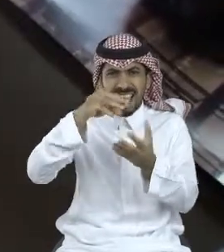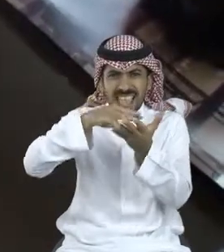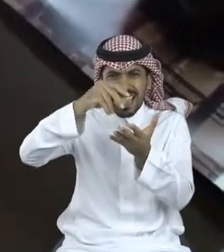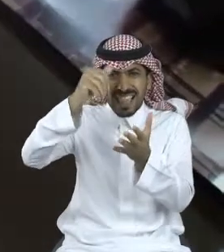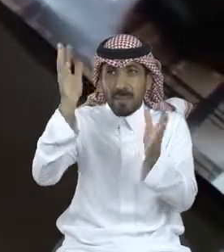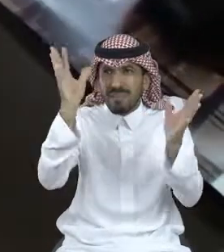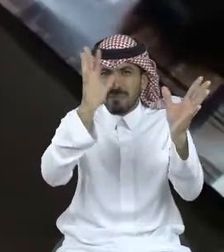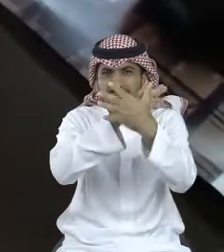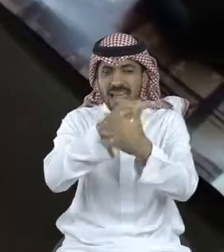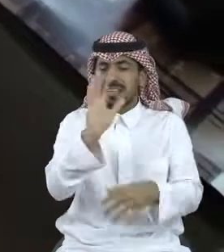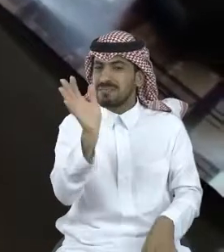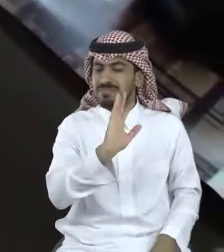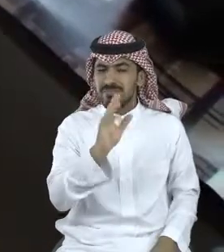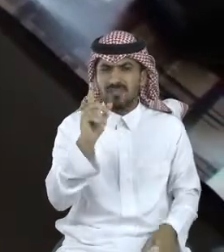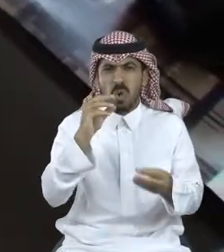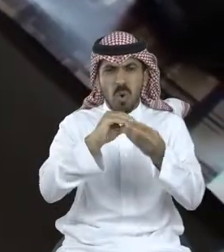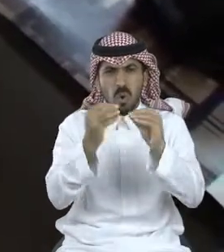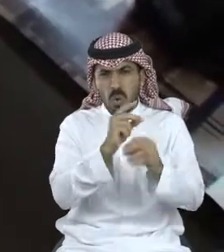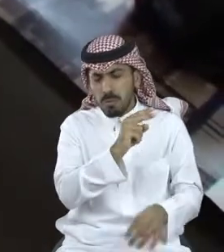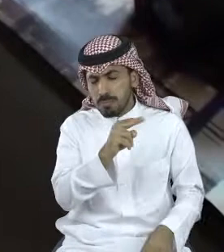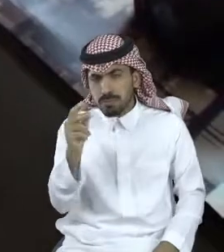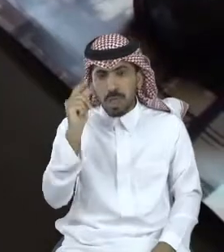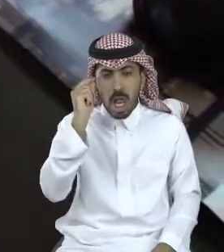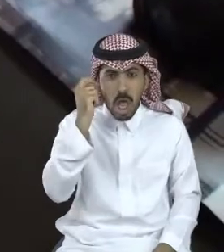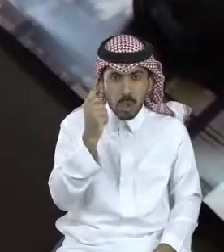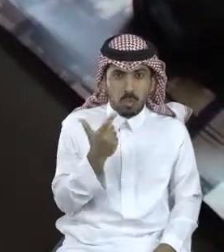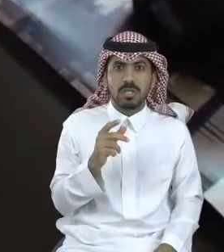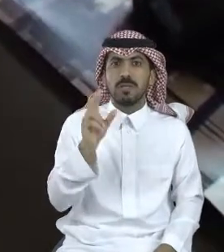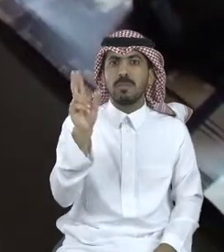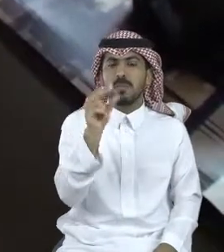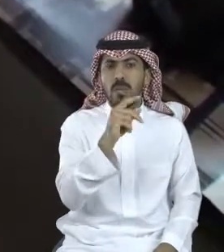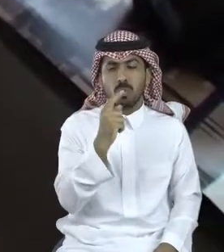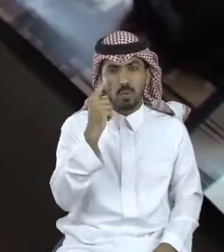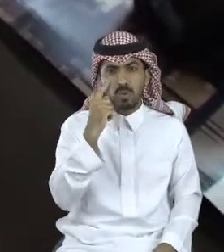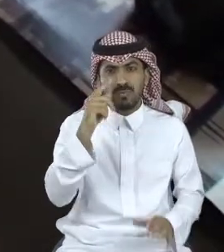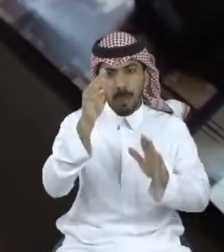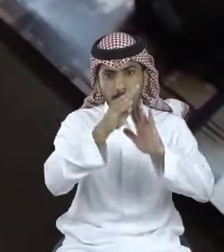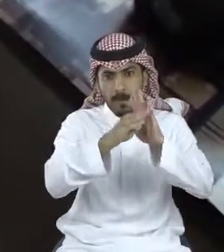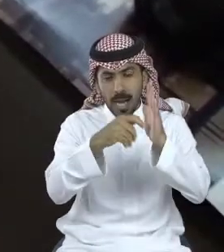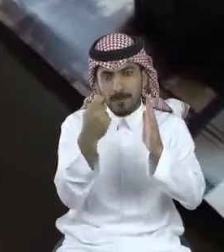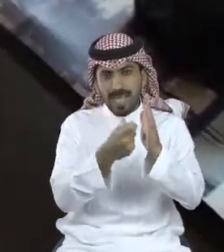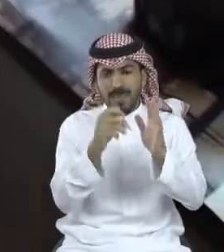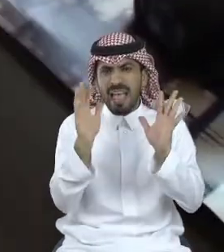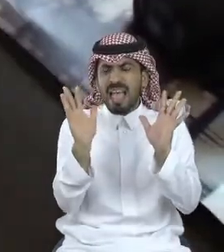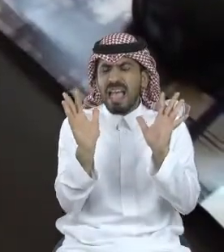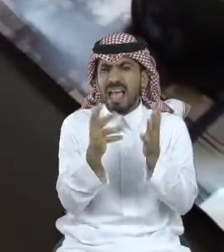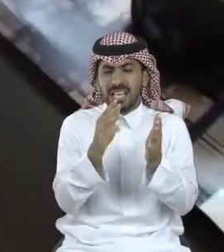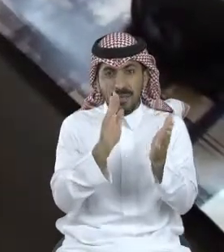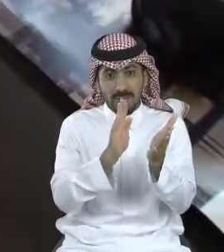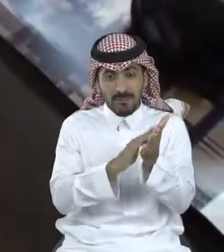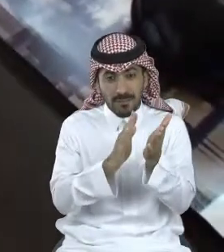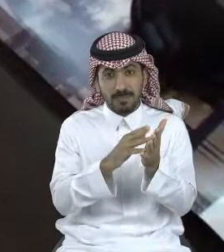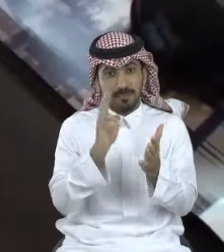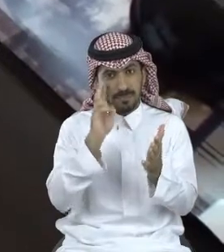USB مايكرو موجودة، وحطي لك الألوان حقتها. اللي عندنا هي لون أسود، وكتبين عن برنامج اللايف لوج اللي موجود. الأشياء اللي موجودة